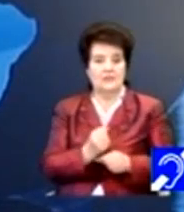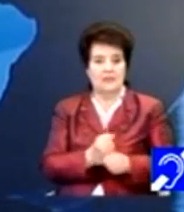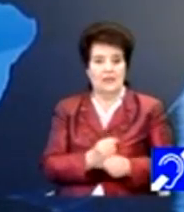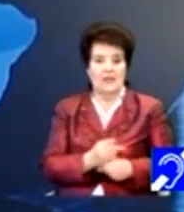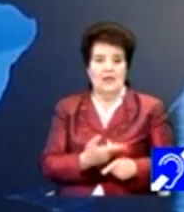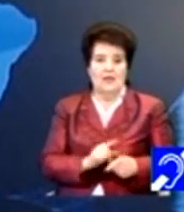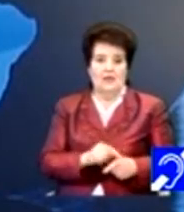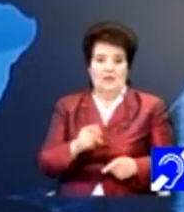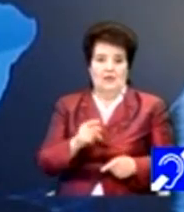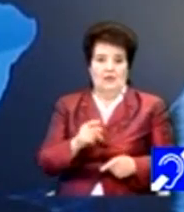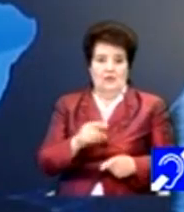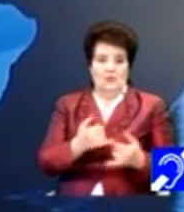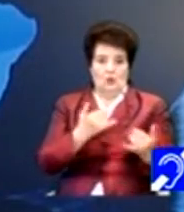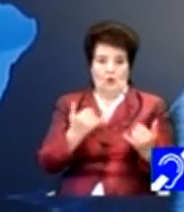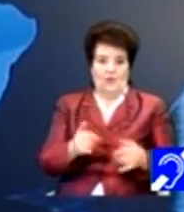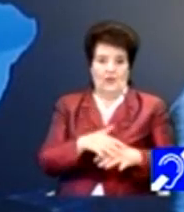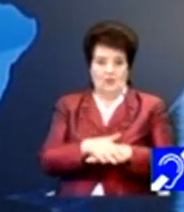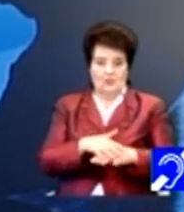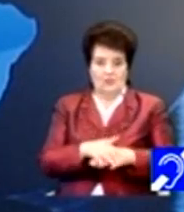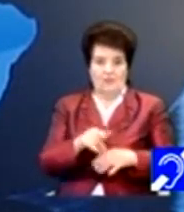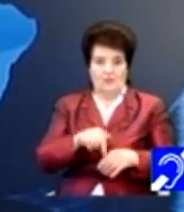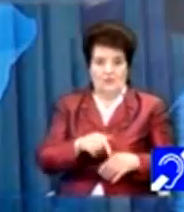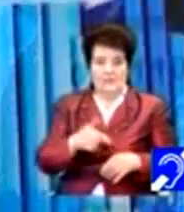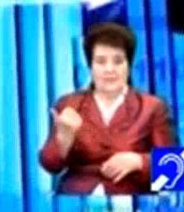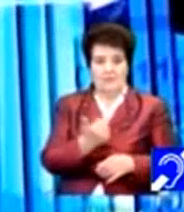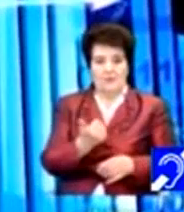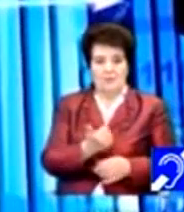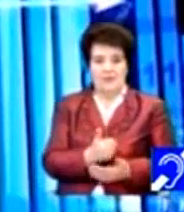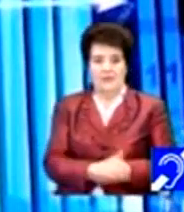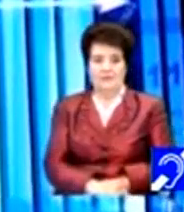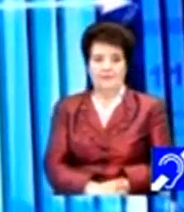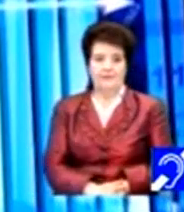studiat raportul poliției și ne oferă cifra acestei săptămâni.